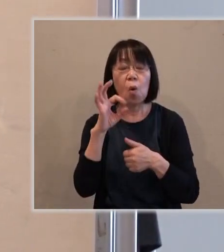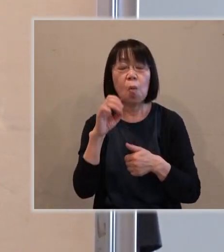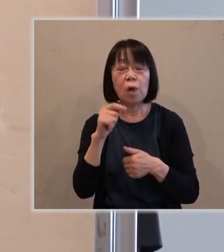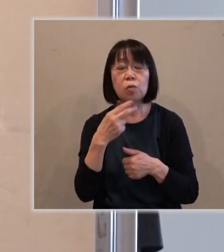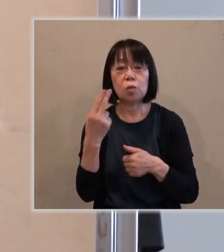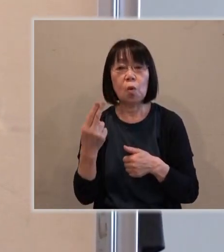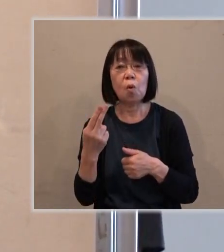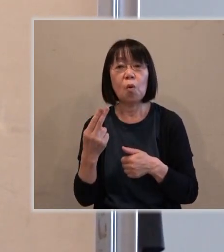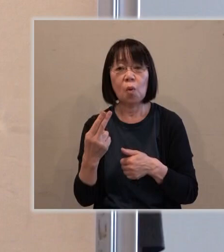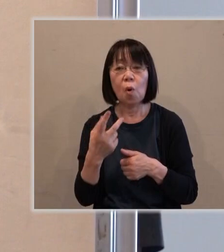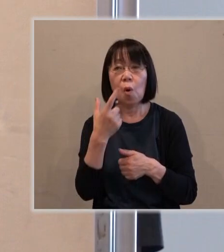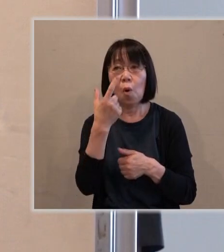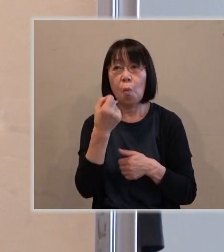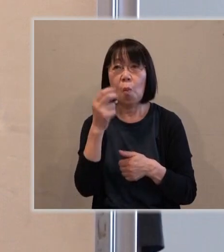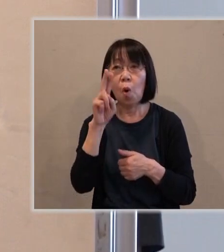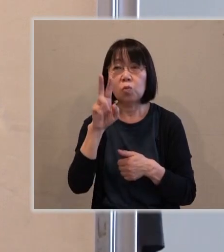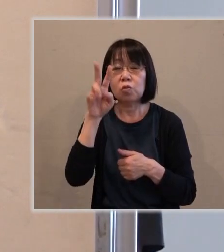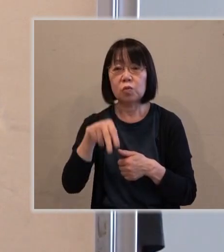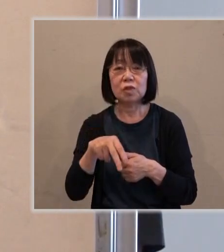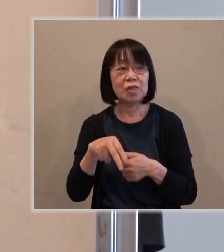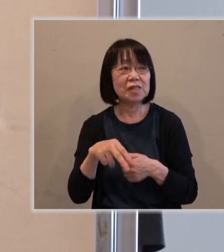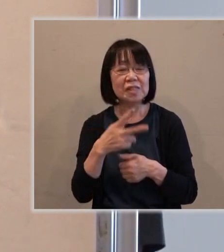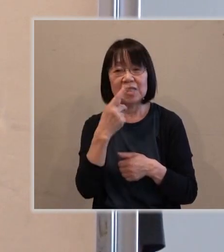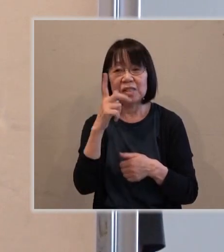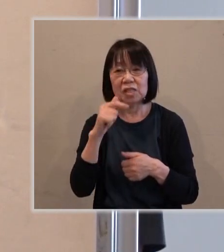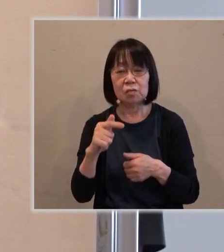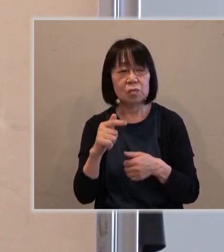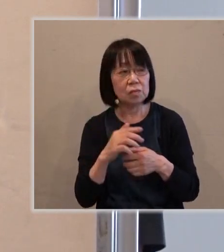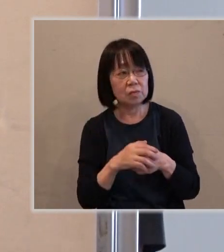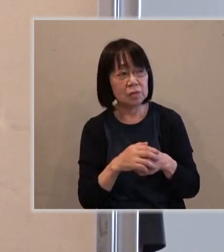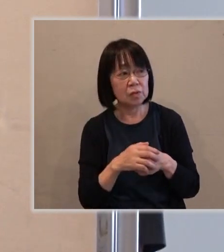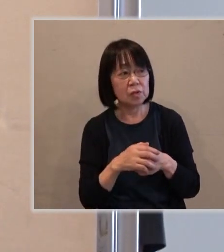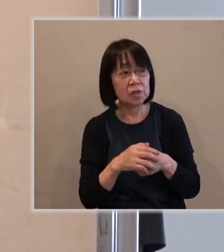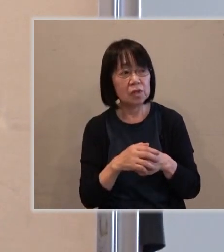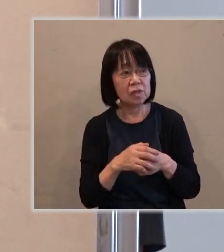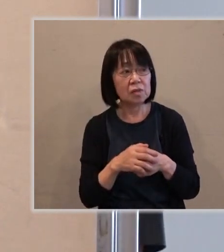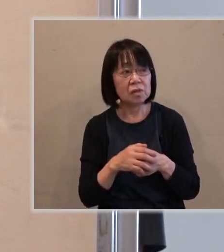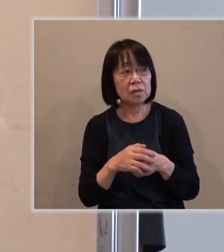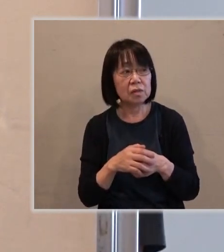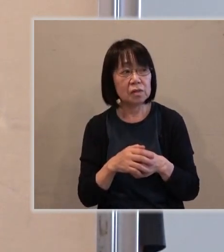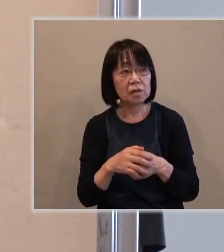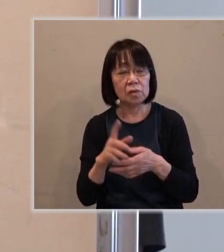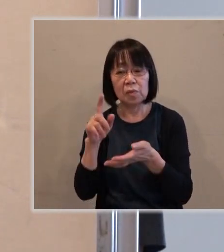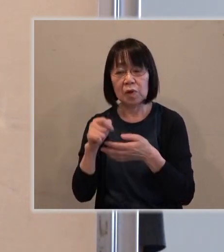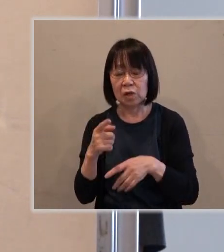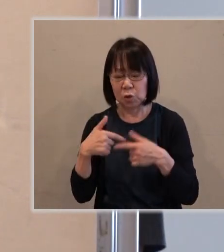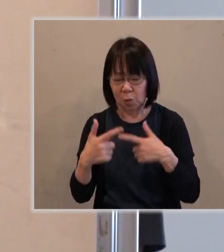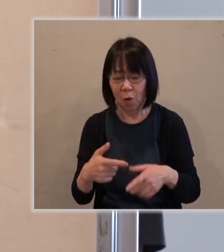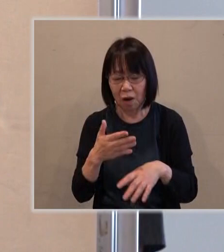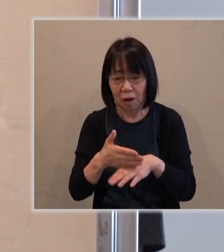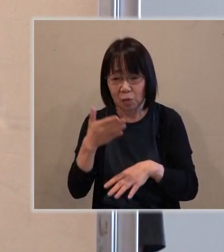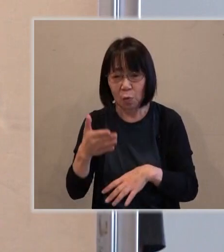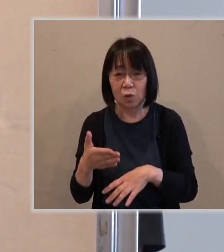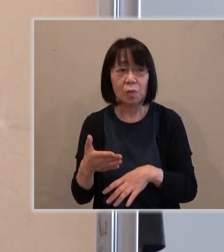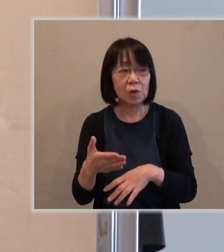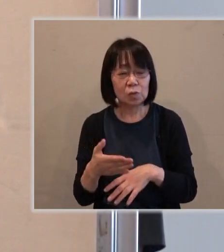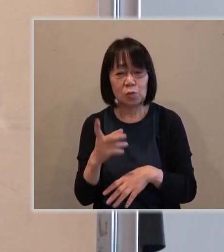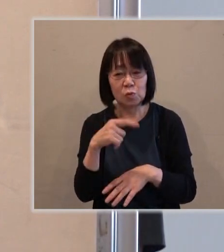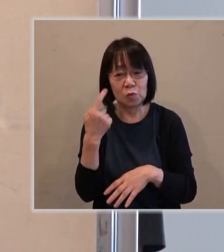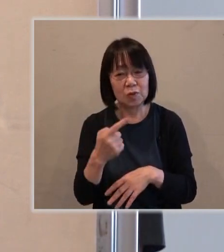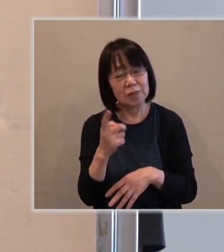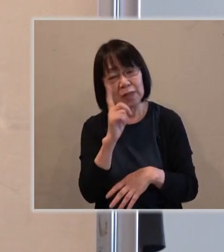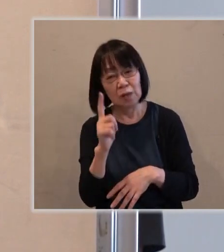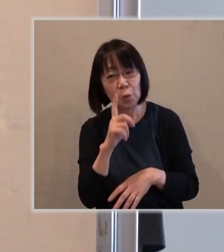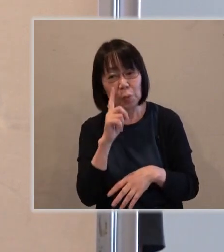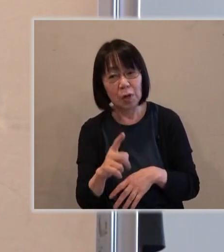う僕毛利仁で MJ 室長っていう名前でやってるんですけど、 はい、 もうコメントとかで、まあ、いつもありがとうございますとか、うん、次の作品何見ればいい